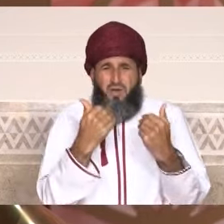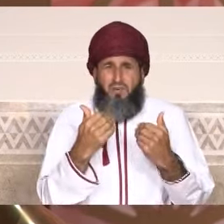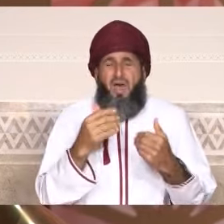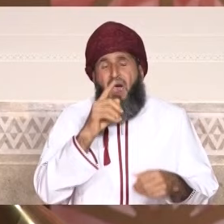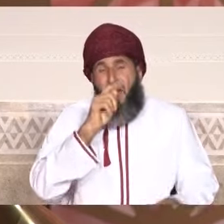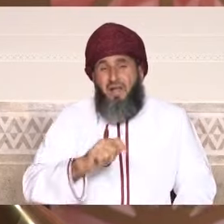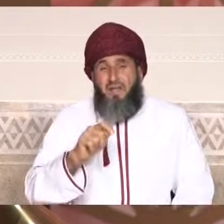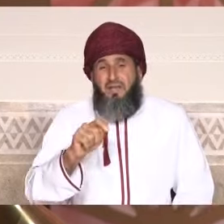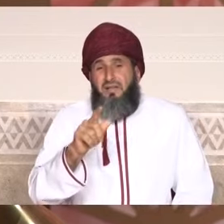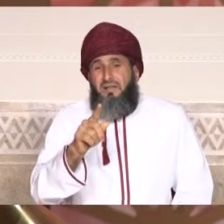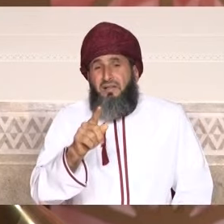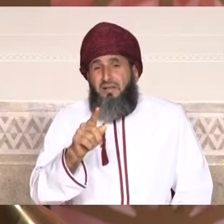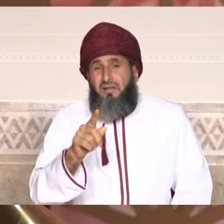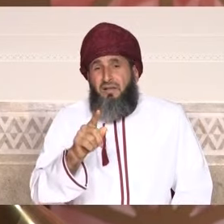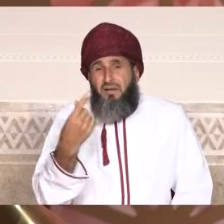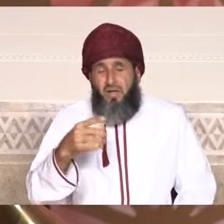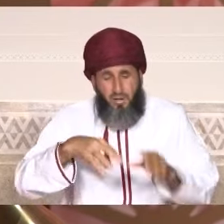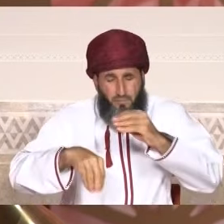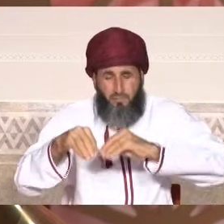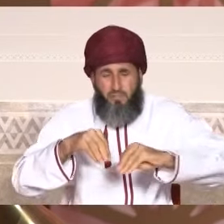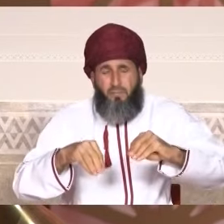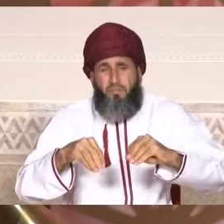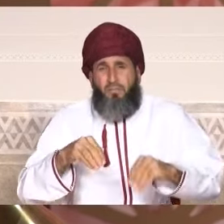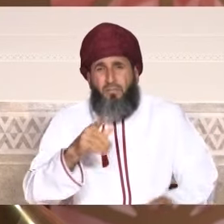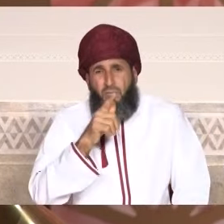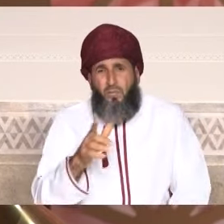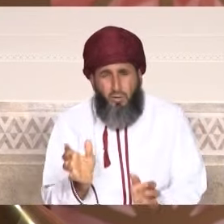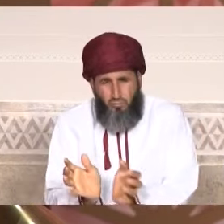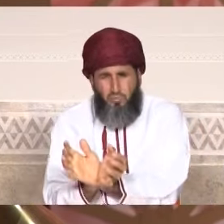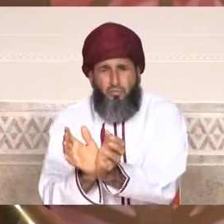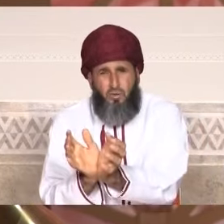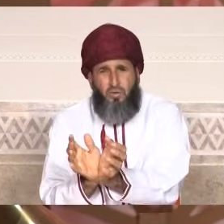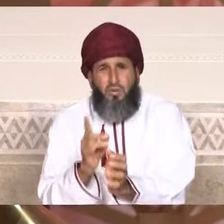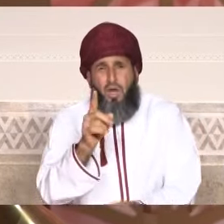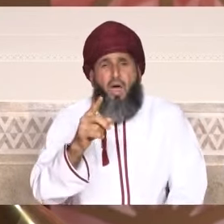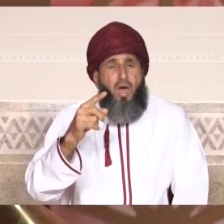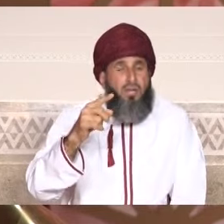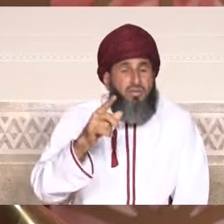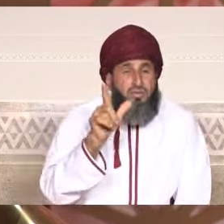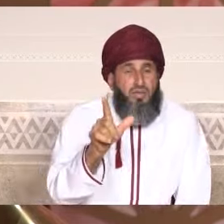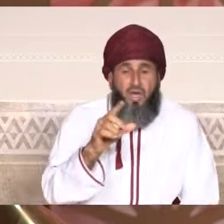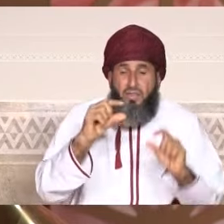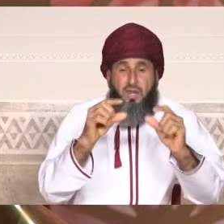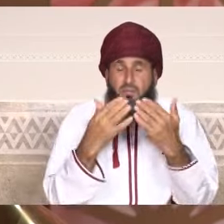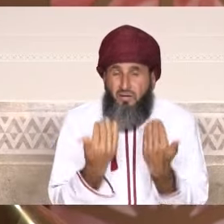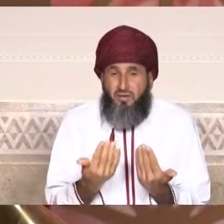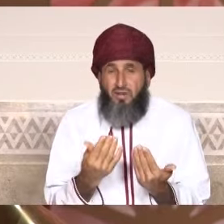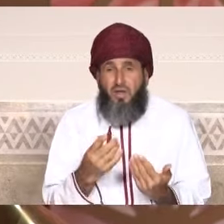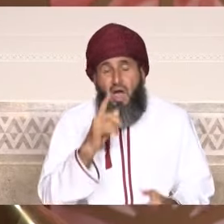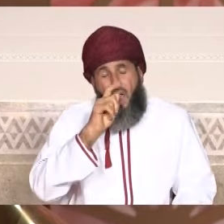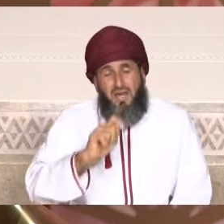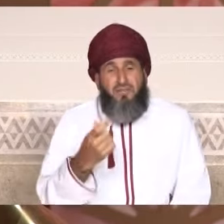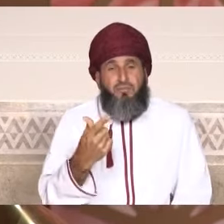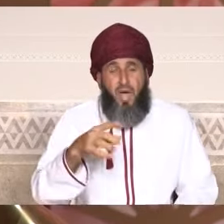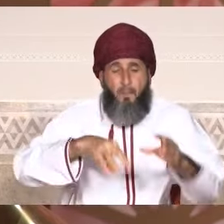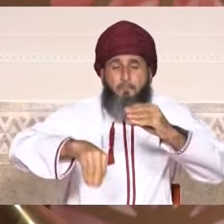فإن يعني هذه الحالة وإن قال بها جمع من أهل العلم لكن الصحيح أنه لا دليل عليها، فكل ما يلزمها